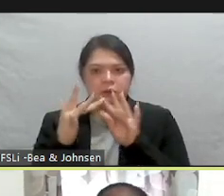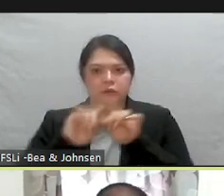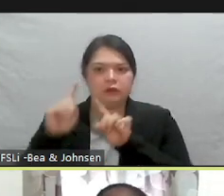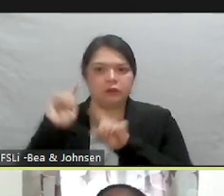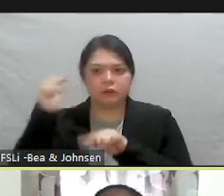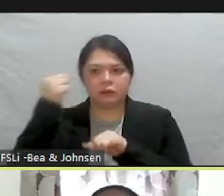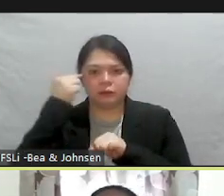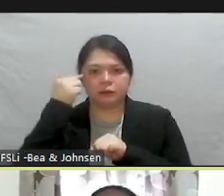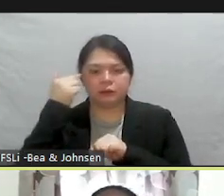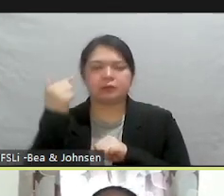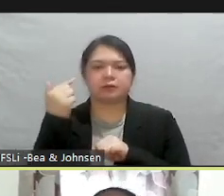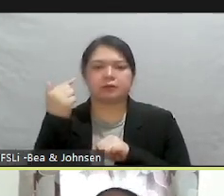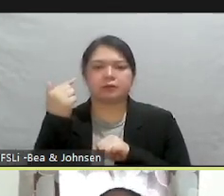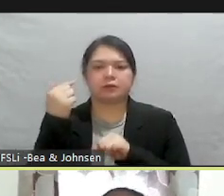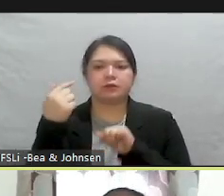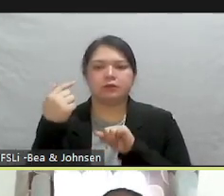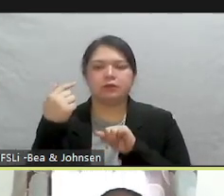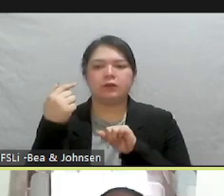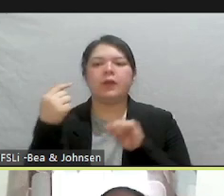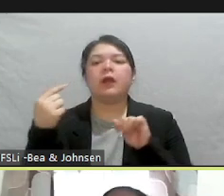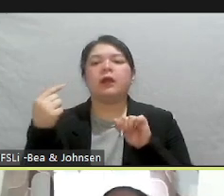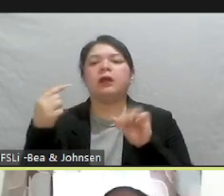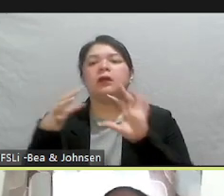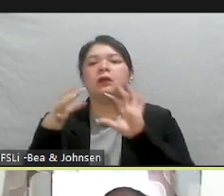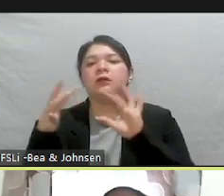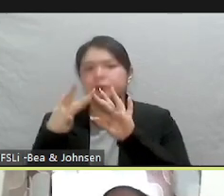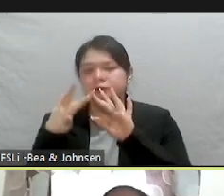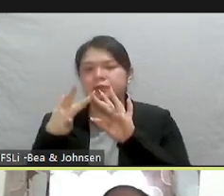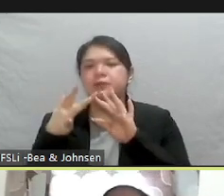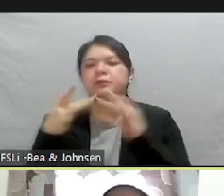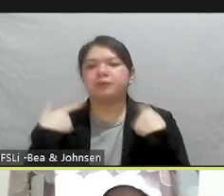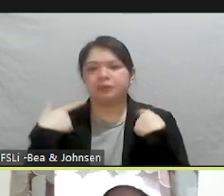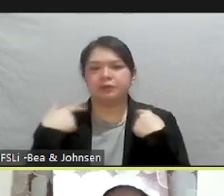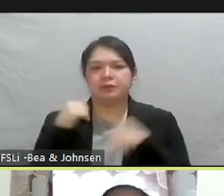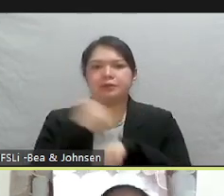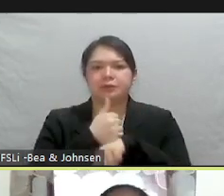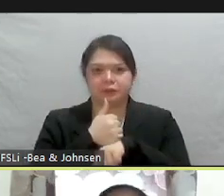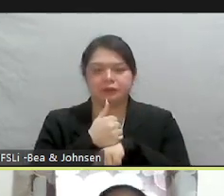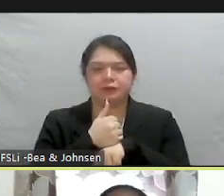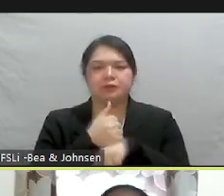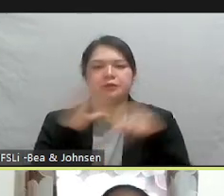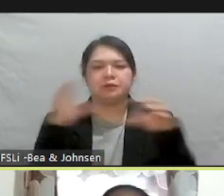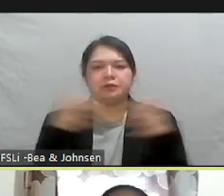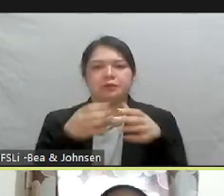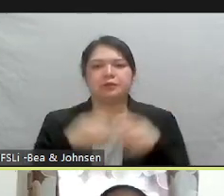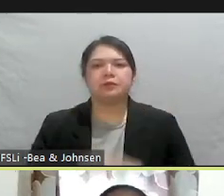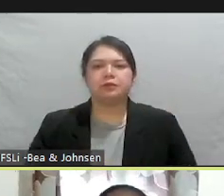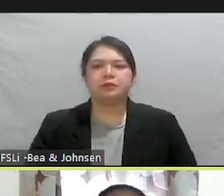ano po partners ay nakabuo po tayo ng sambal autography.